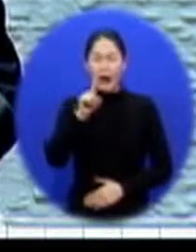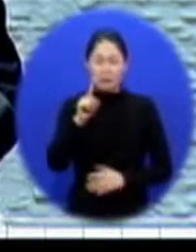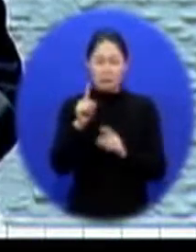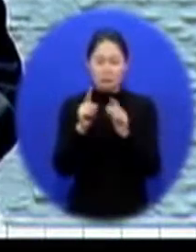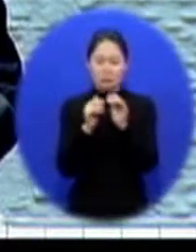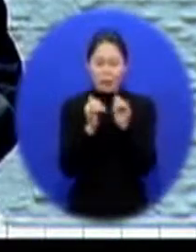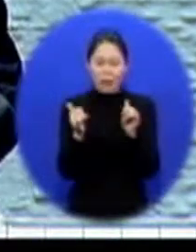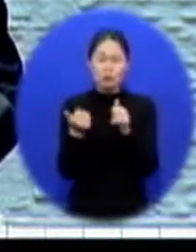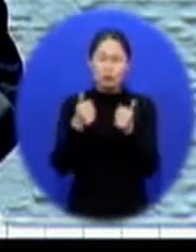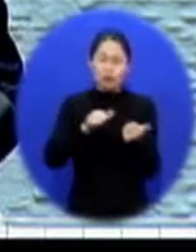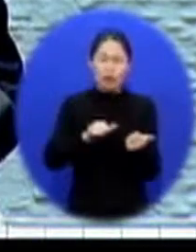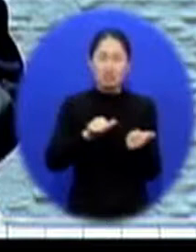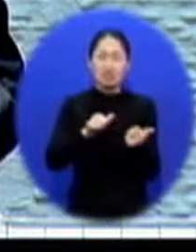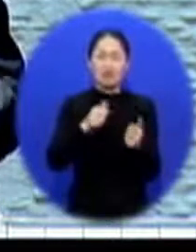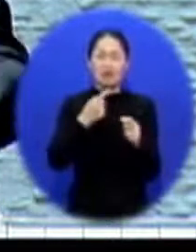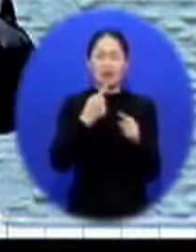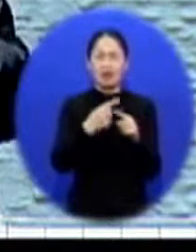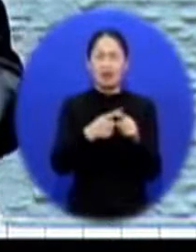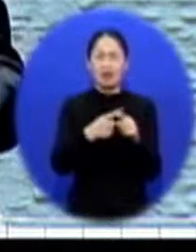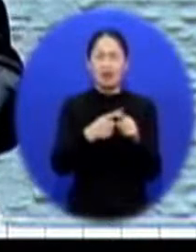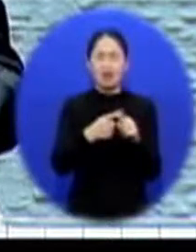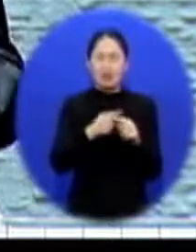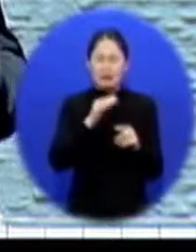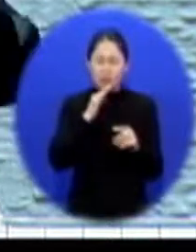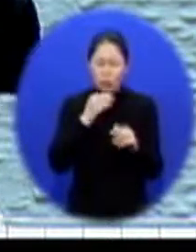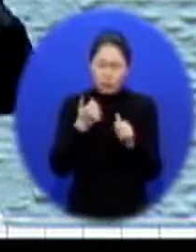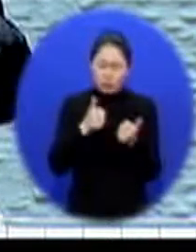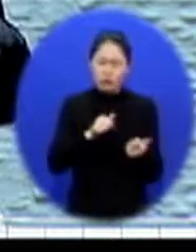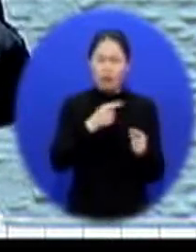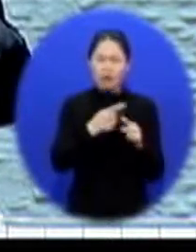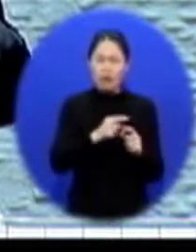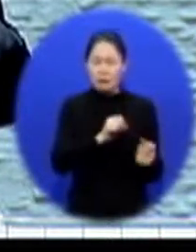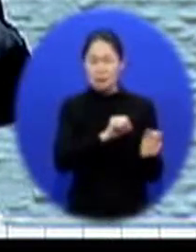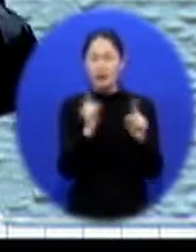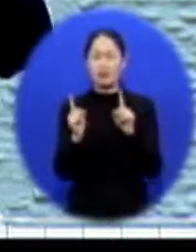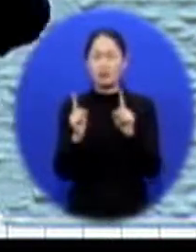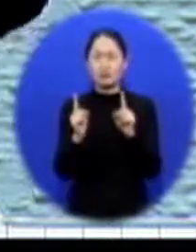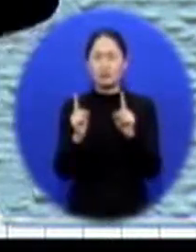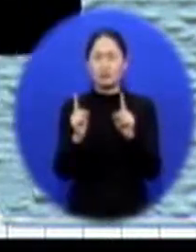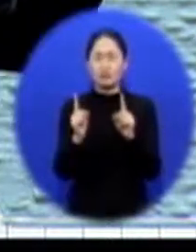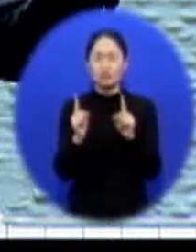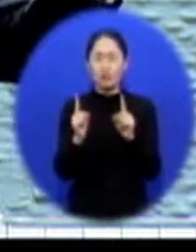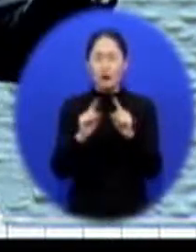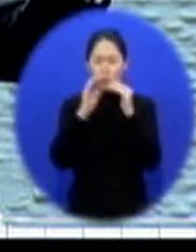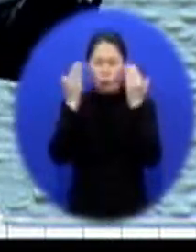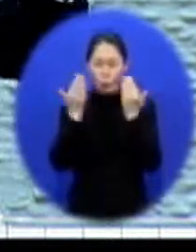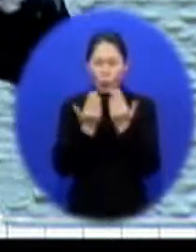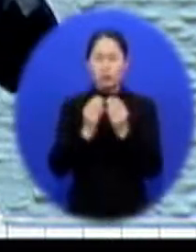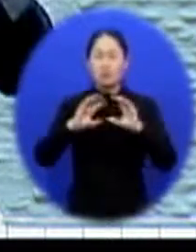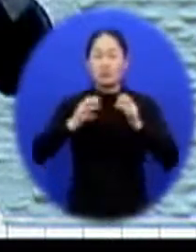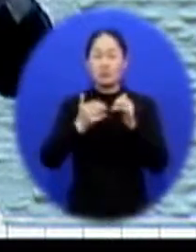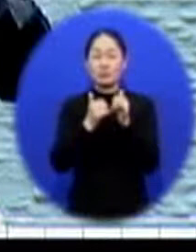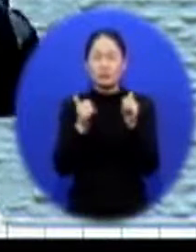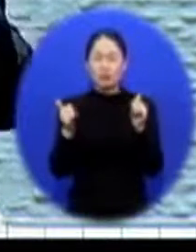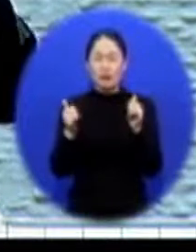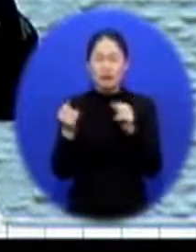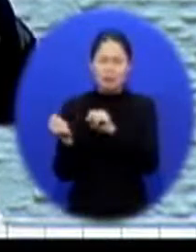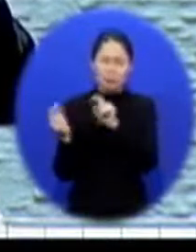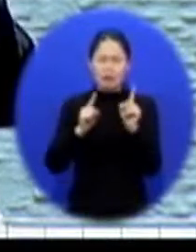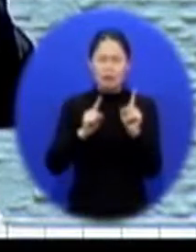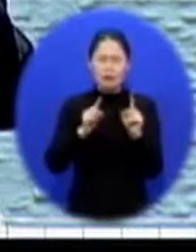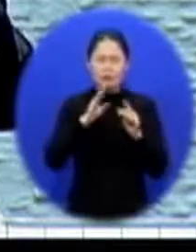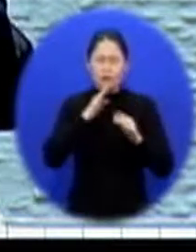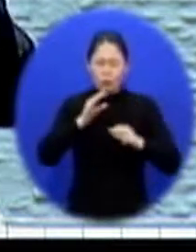죽었다가 정말 죽었다가 다시 살아나는 부활 모든 인류가 부활하게 되는 이